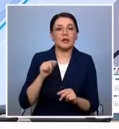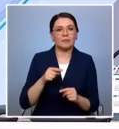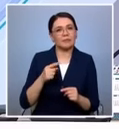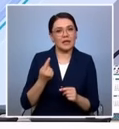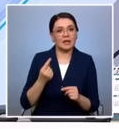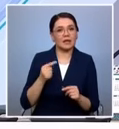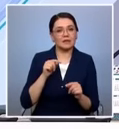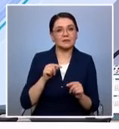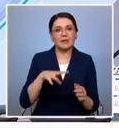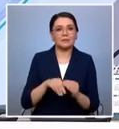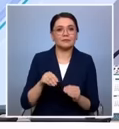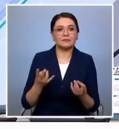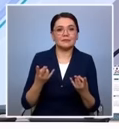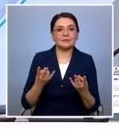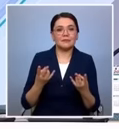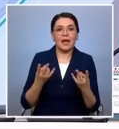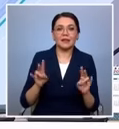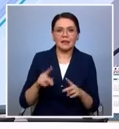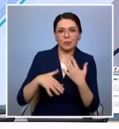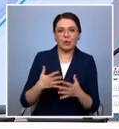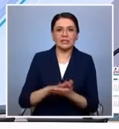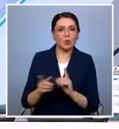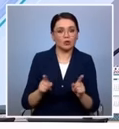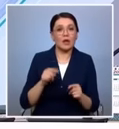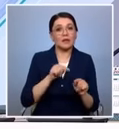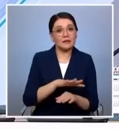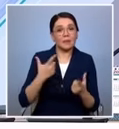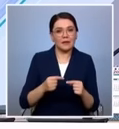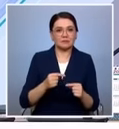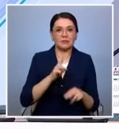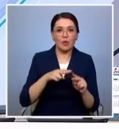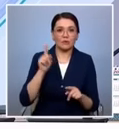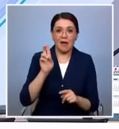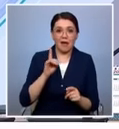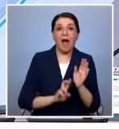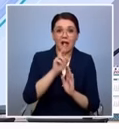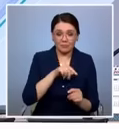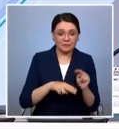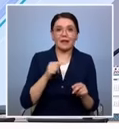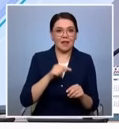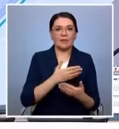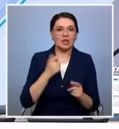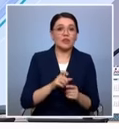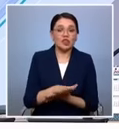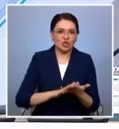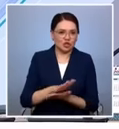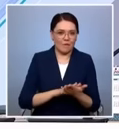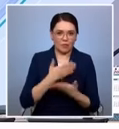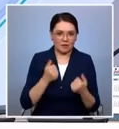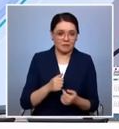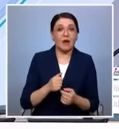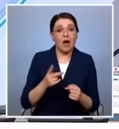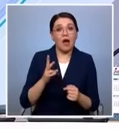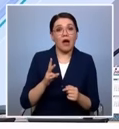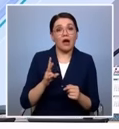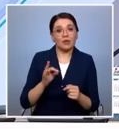мероприятий, плеснули немножко личного. Приоткрыли завесу тайны, какой же на самом деле Хабиров в жизни, какие у него, значит, там